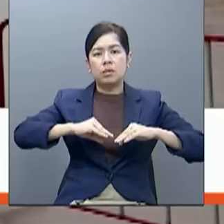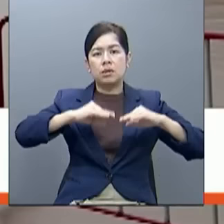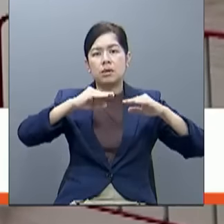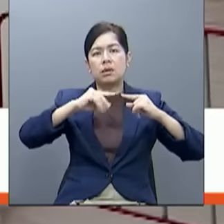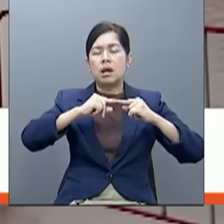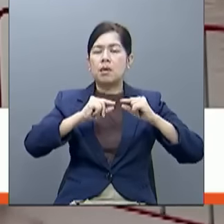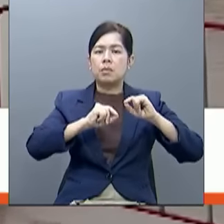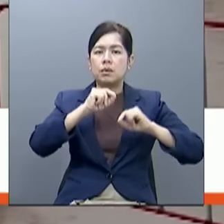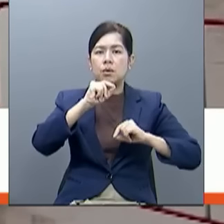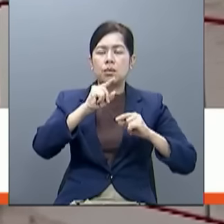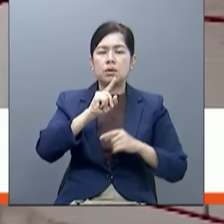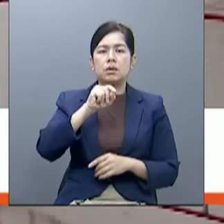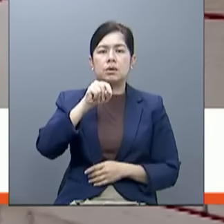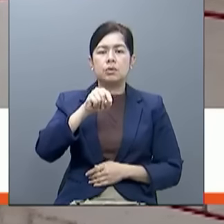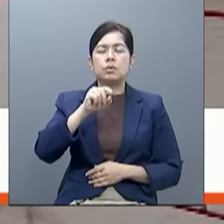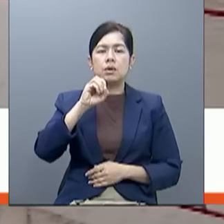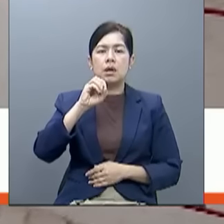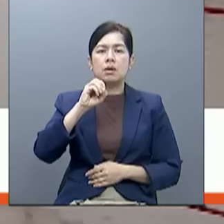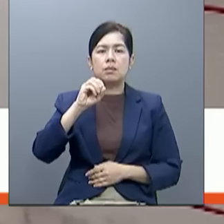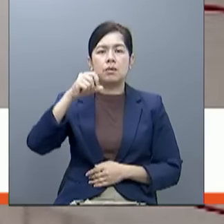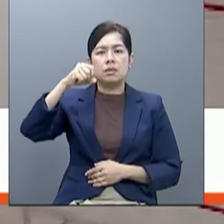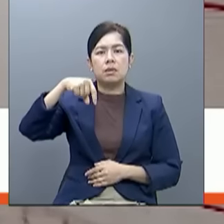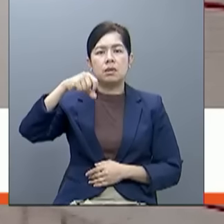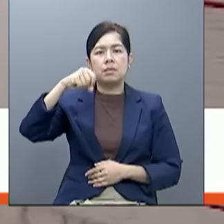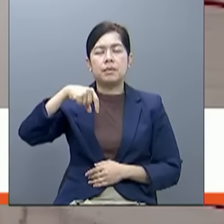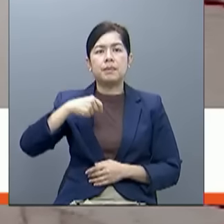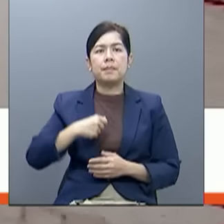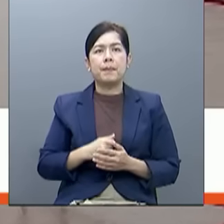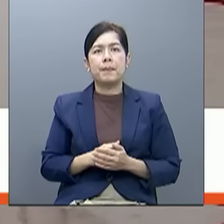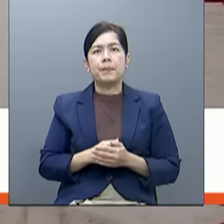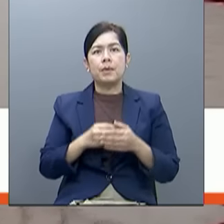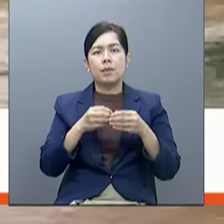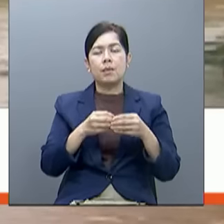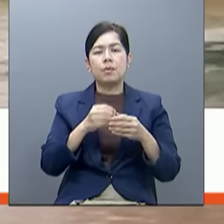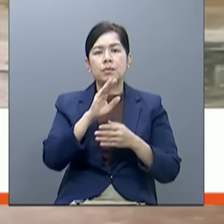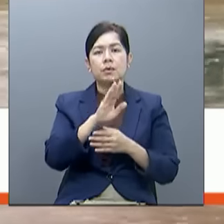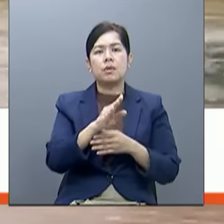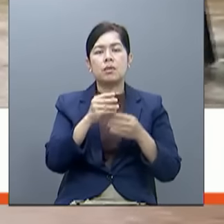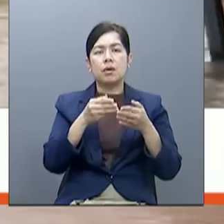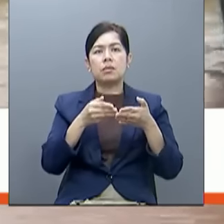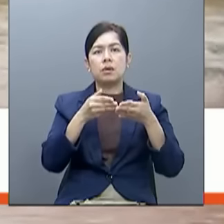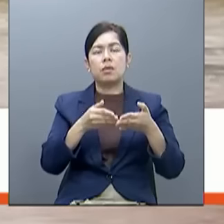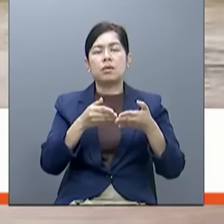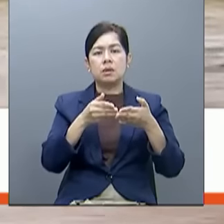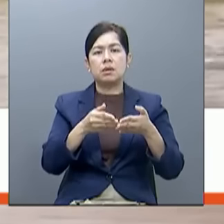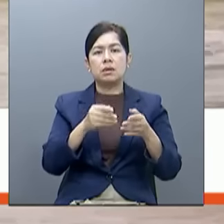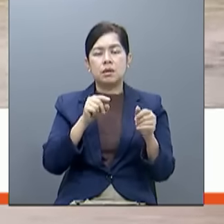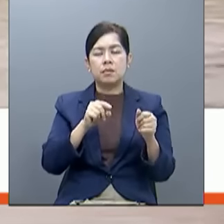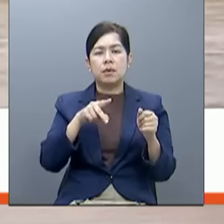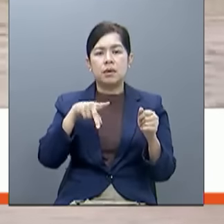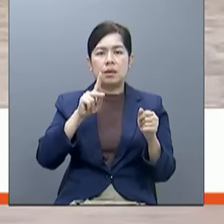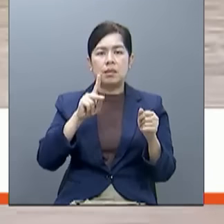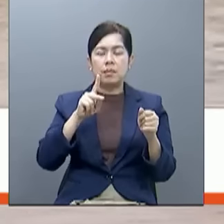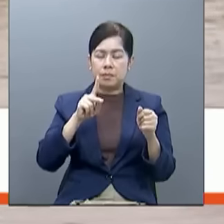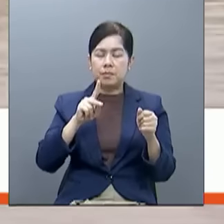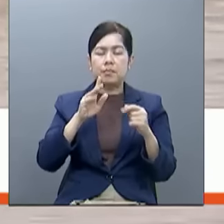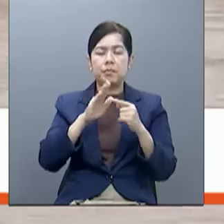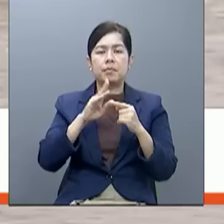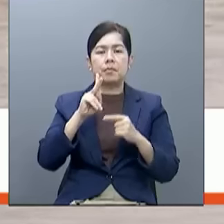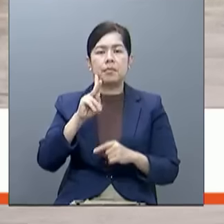1เมตร50เซนติเมตรค่ะผู้ประกอบการเดินเรือในอำเภอปากชมให้กับข้อมูลกับทีมข่าวไทย PBS